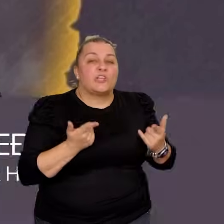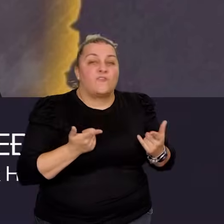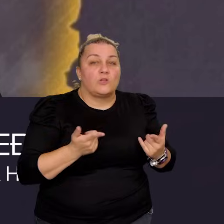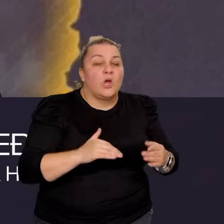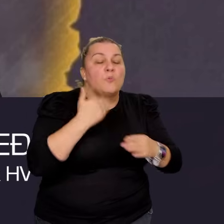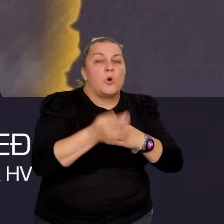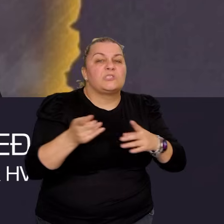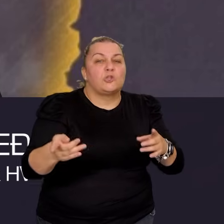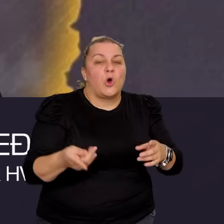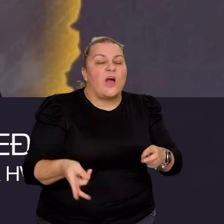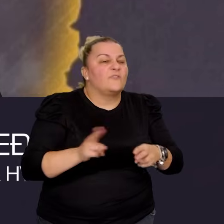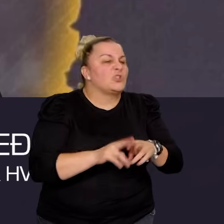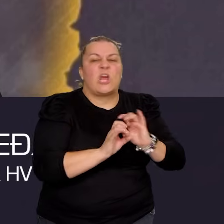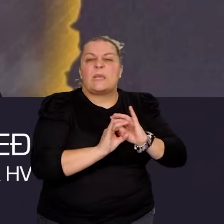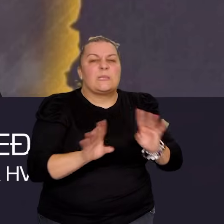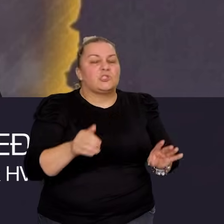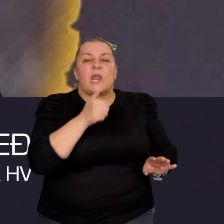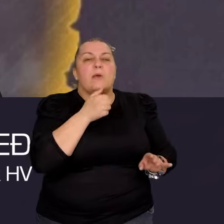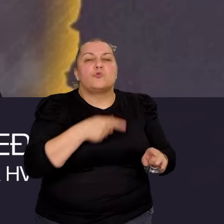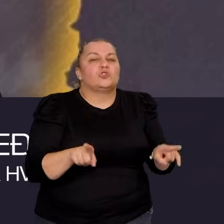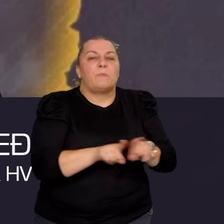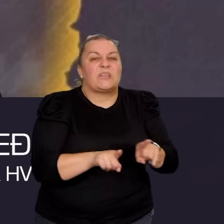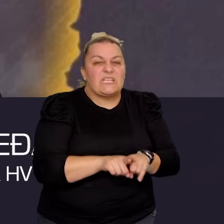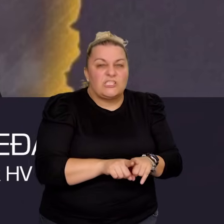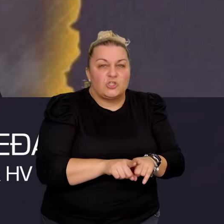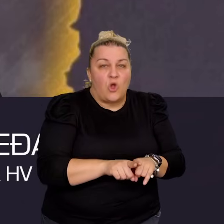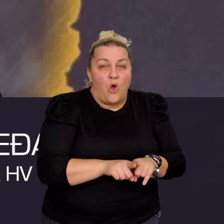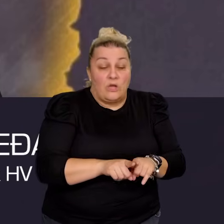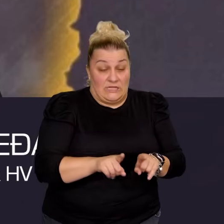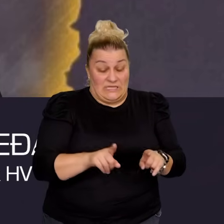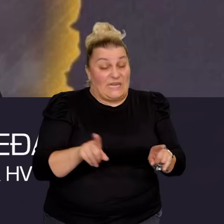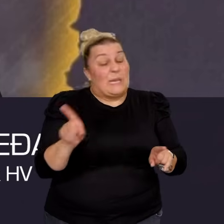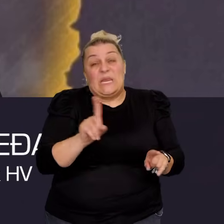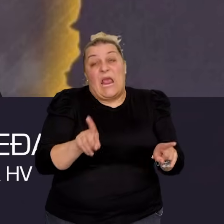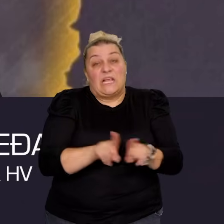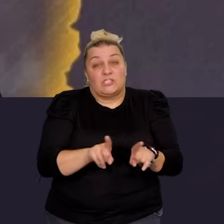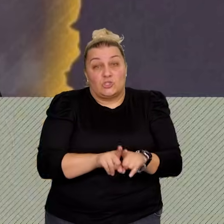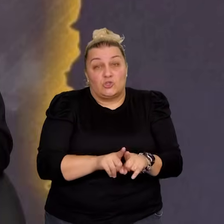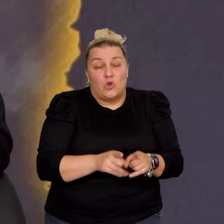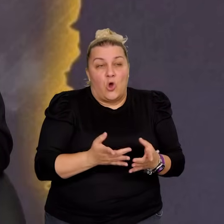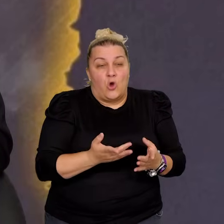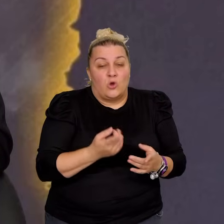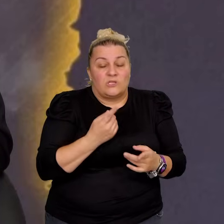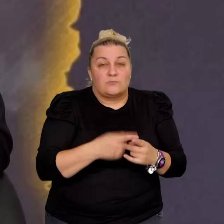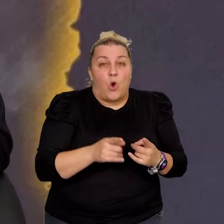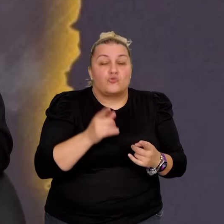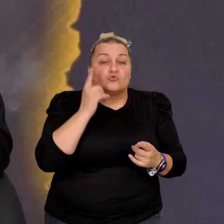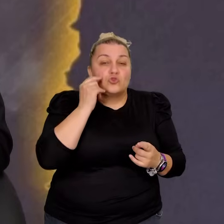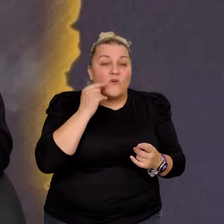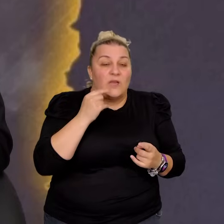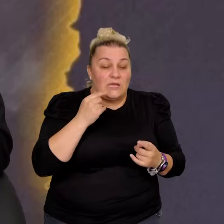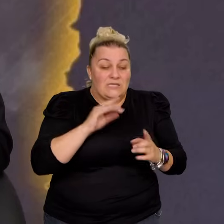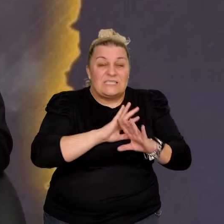ništa više poslije toga neće biti isto, niti je isto. I jednostavno kad čovjek sve